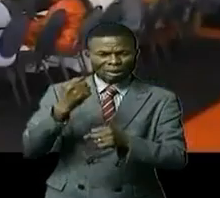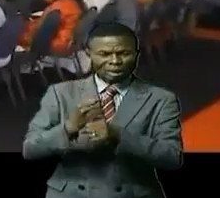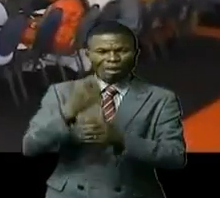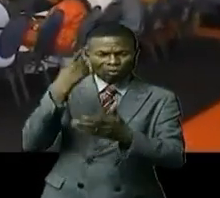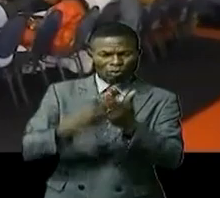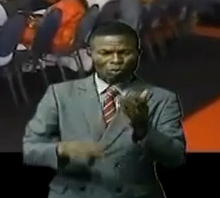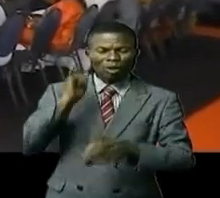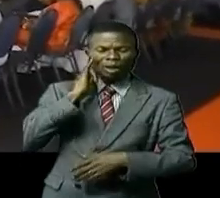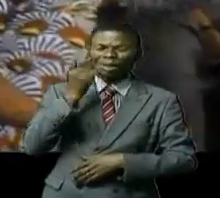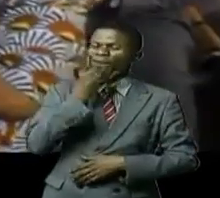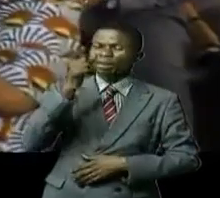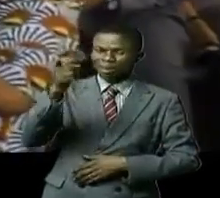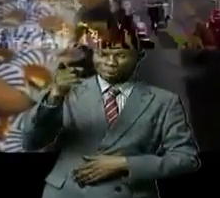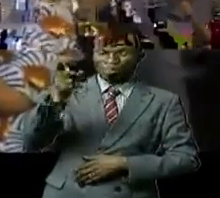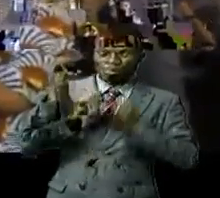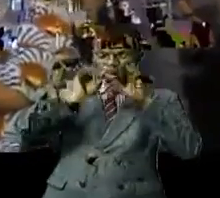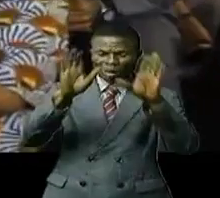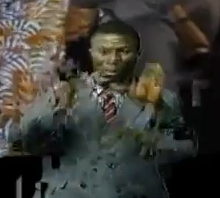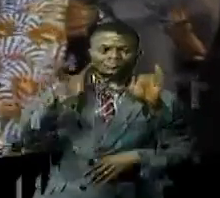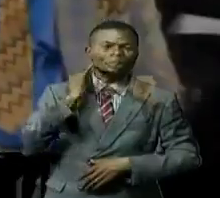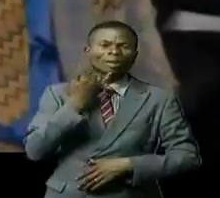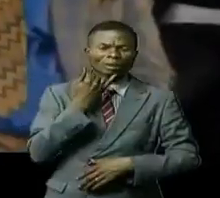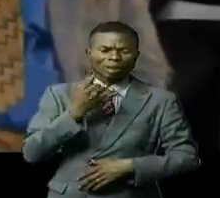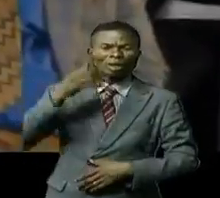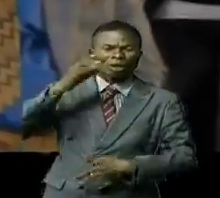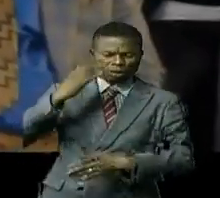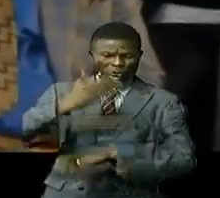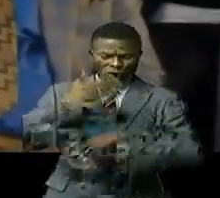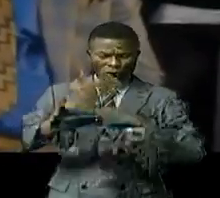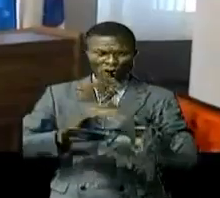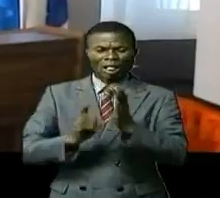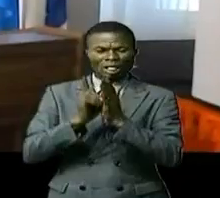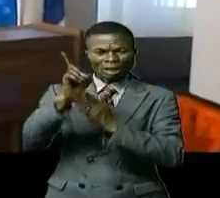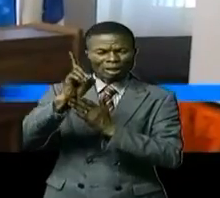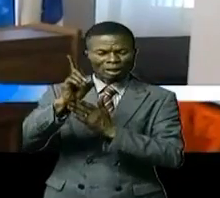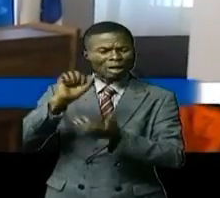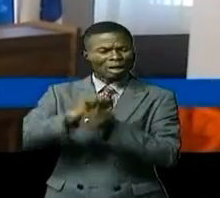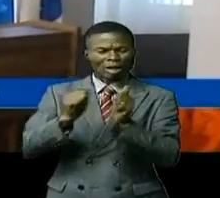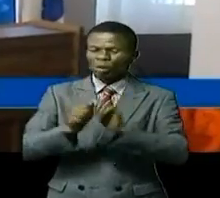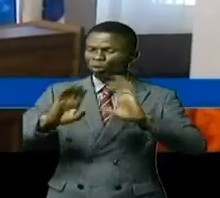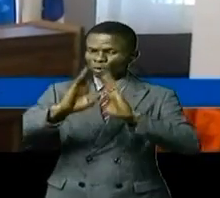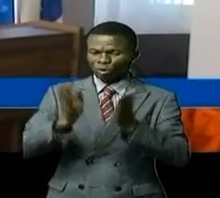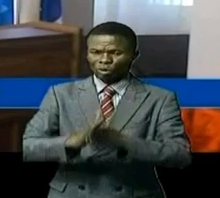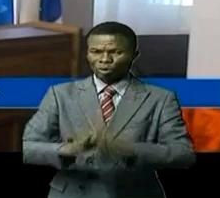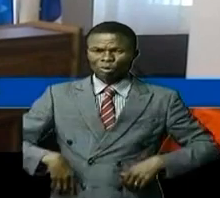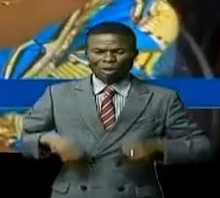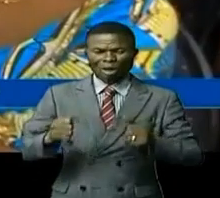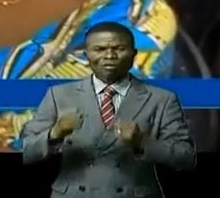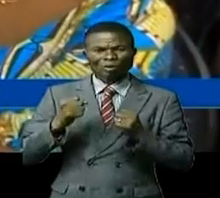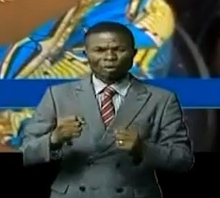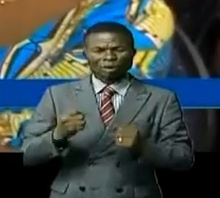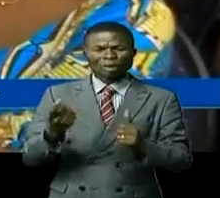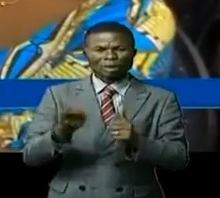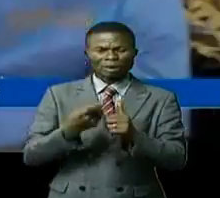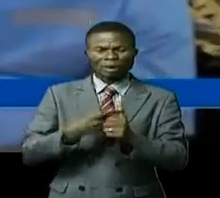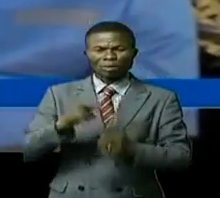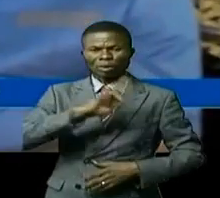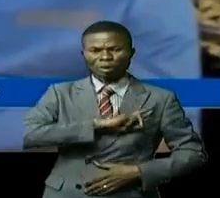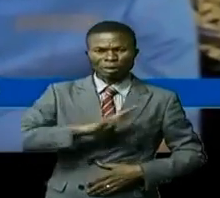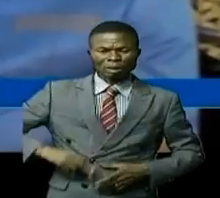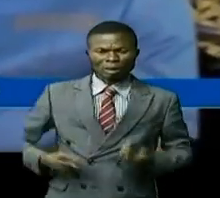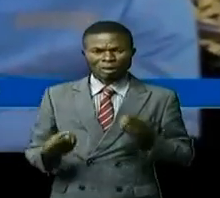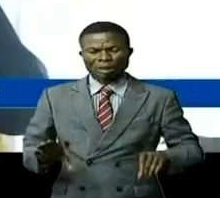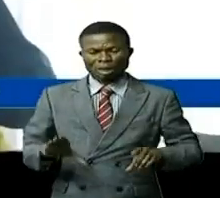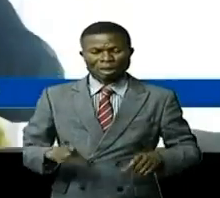Israël. Bénir Israël, c'est poser les jalons du décollage dans tous les domaines de la vie active. Et surtout que la RDC est